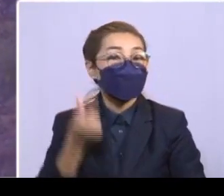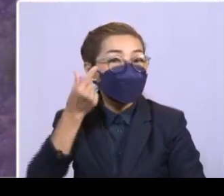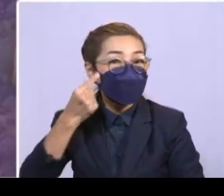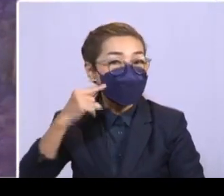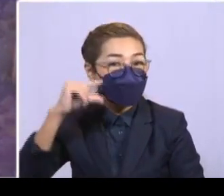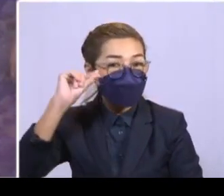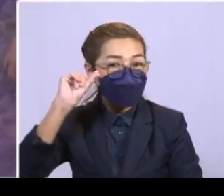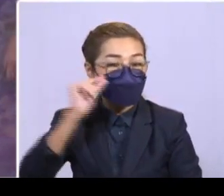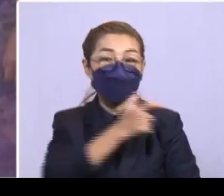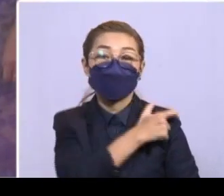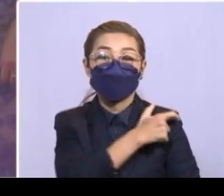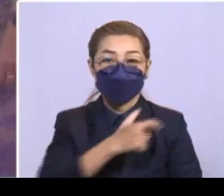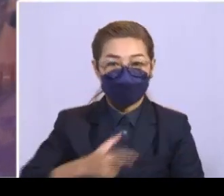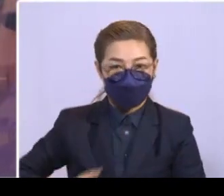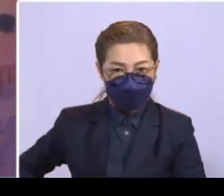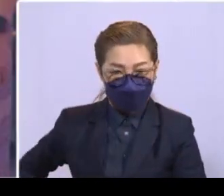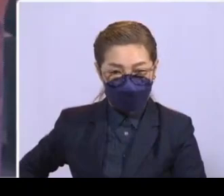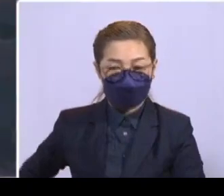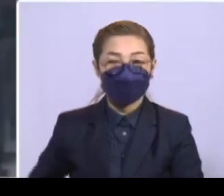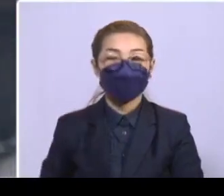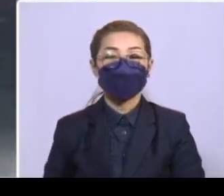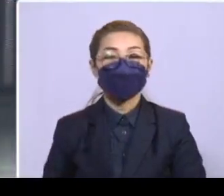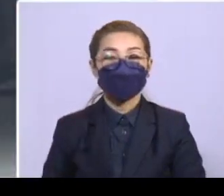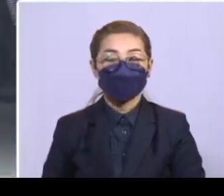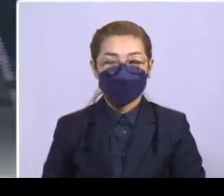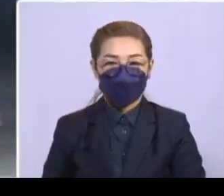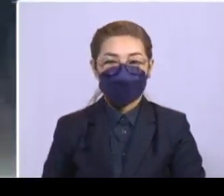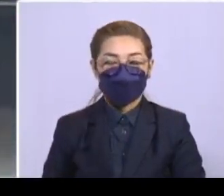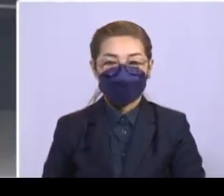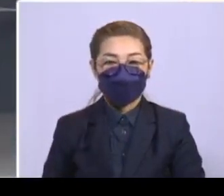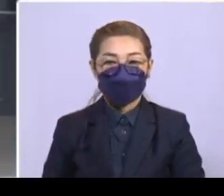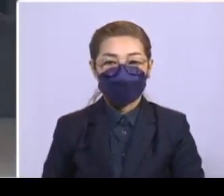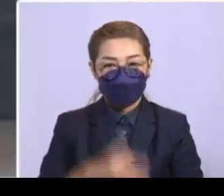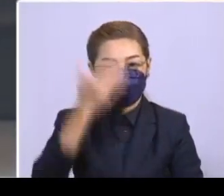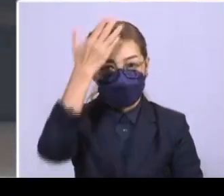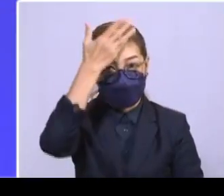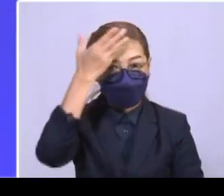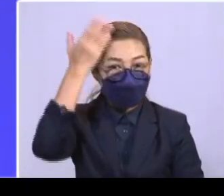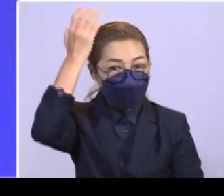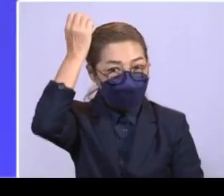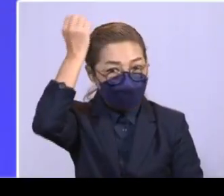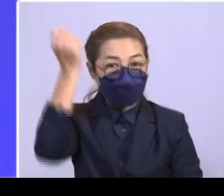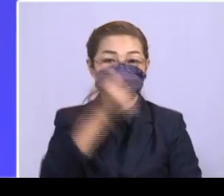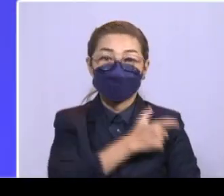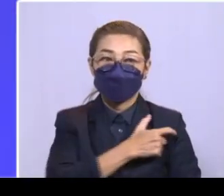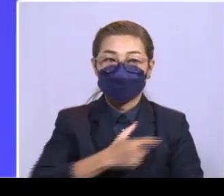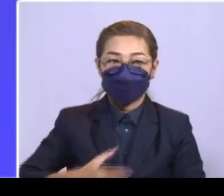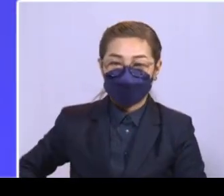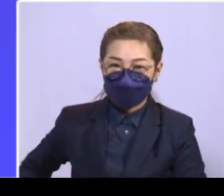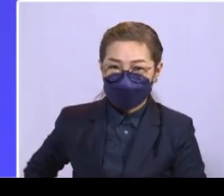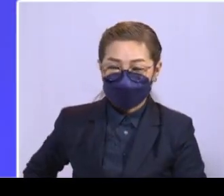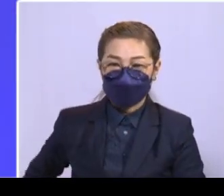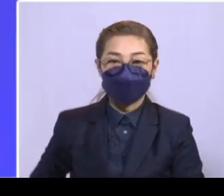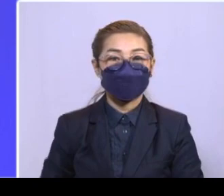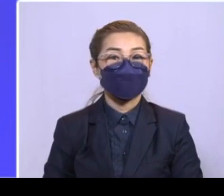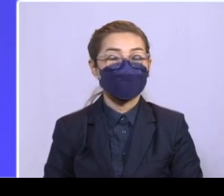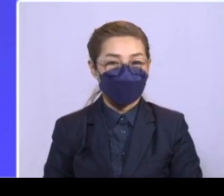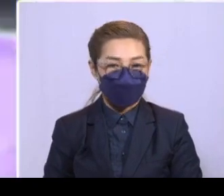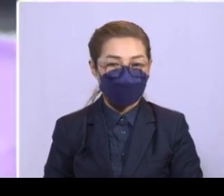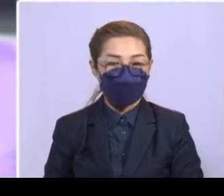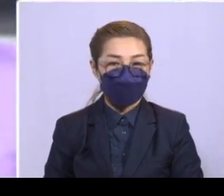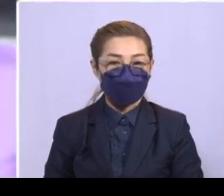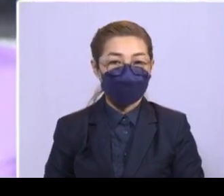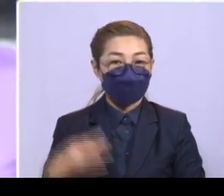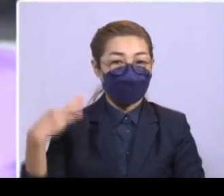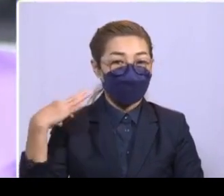กรมหมื่นสุทธนารีนาถสมเด็จพระเจ้าลูกเธอเจ้าฟ้าพัชรกิติยาภานเรนทิราเทพยวดีก็มโนราษฎร์สาริณี